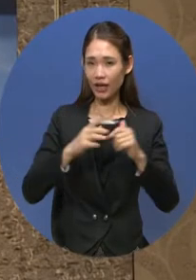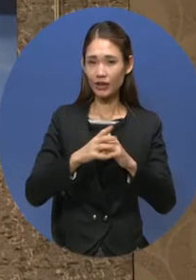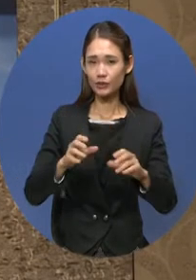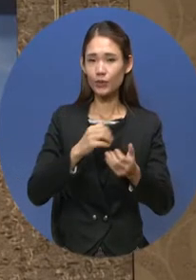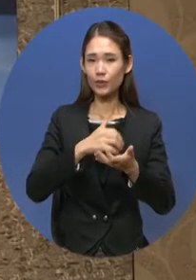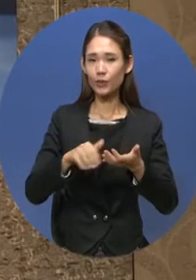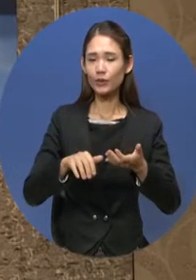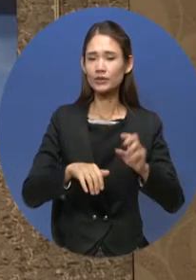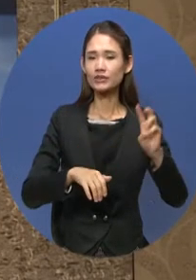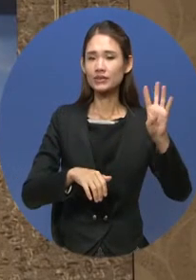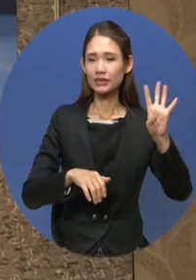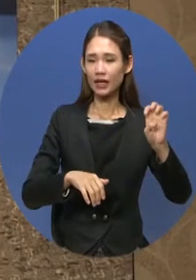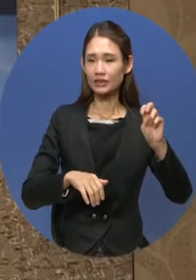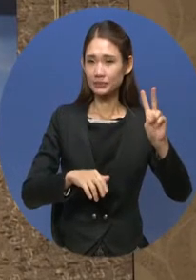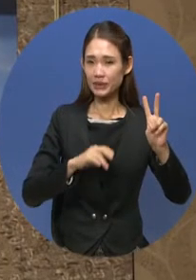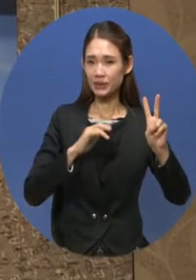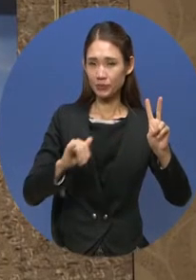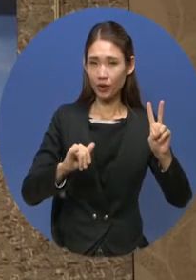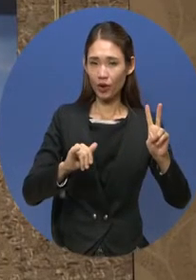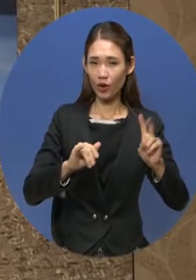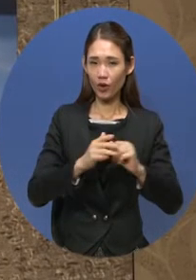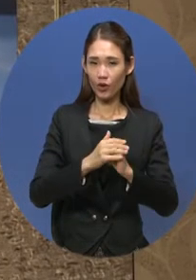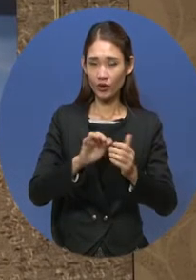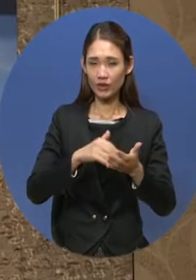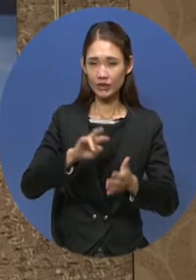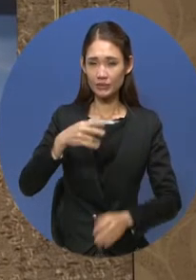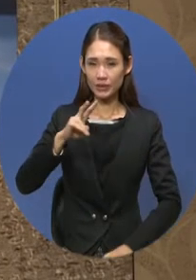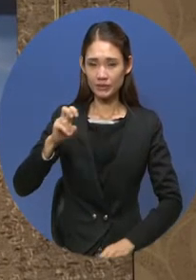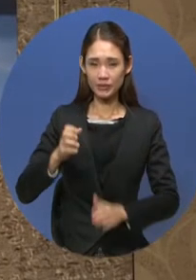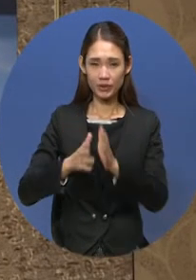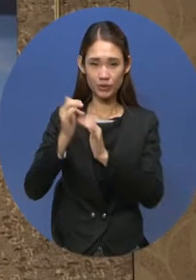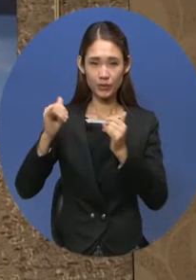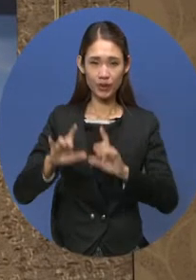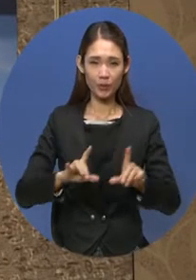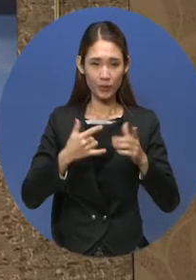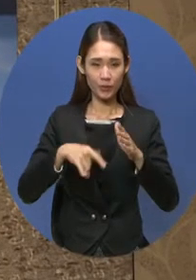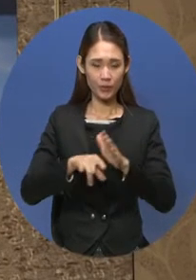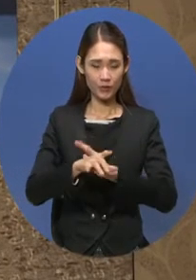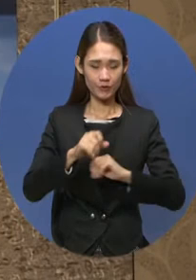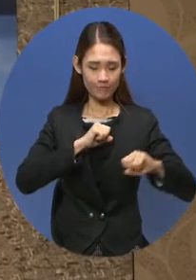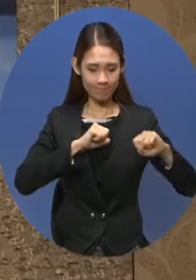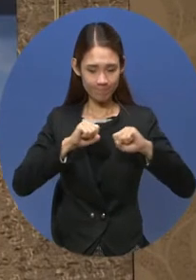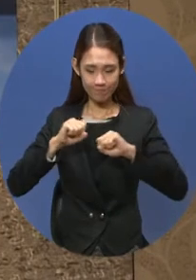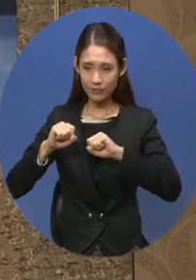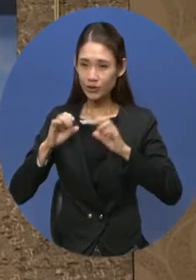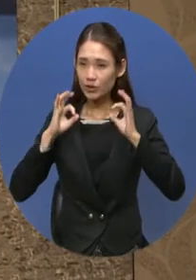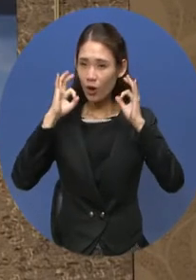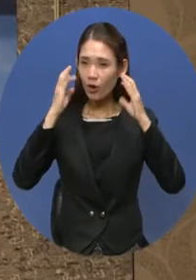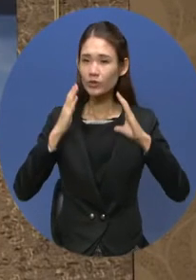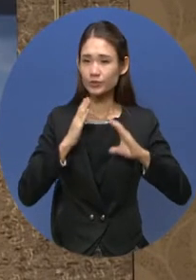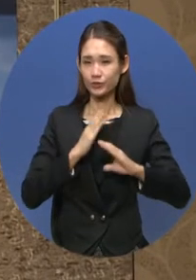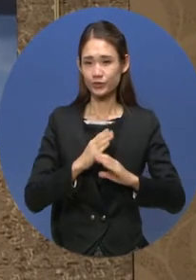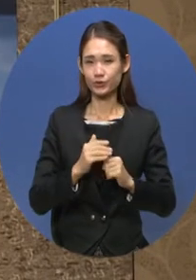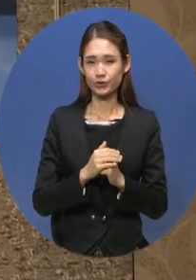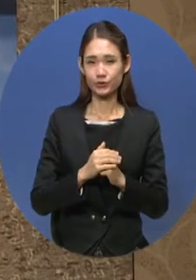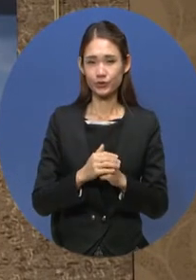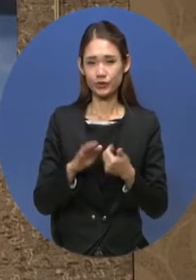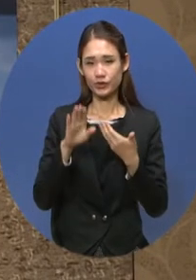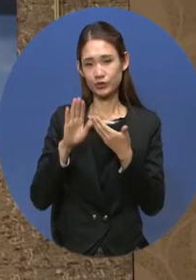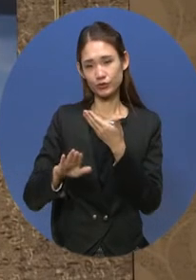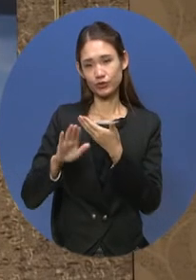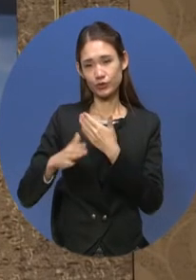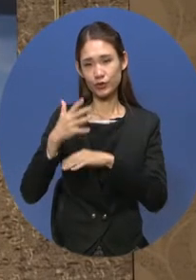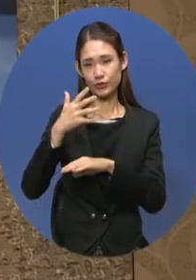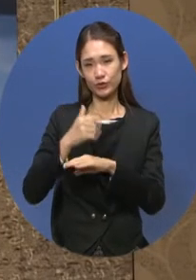도의원이 220만 도민의 네. 행복을 위해서 의정활동을 열심히 하고 있습니다. 네. 그리고